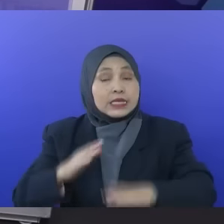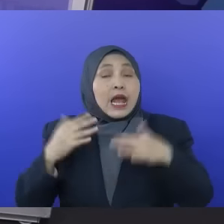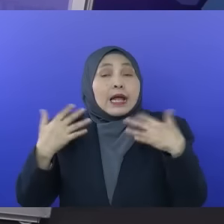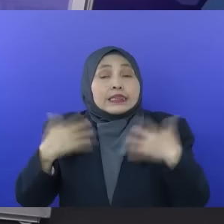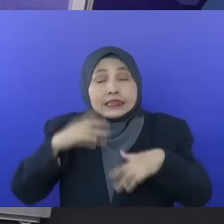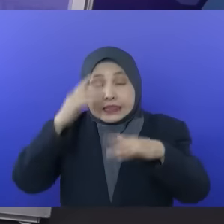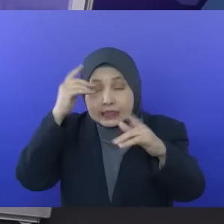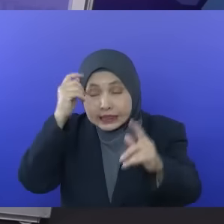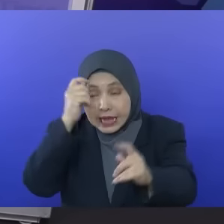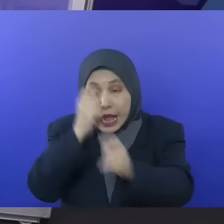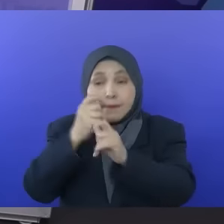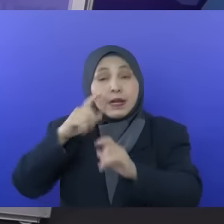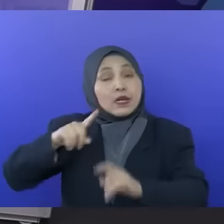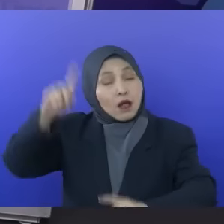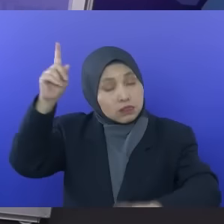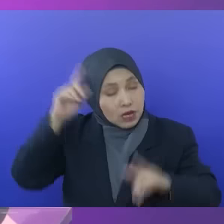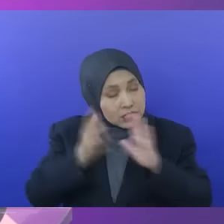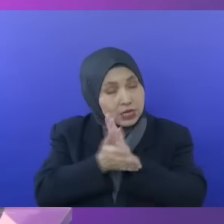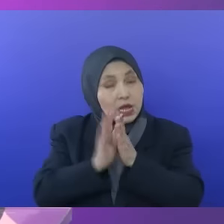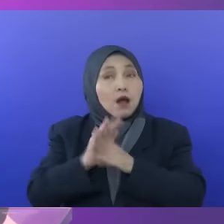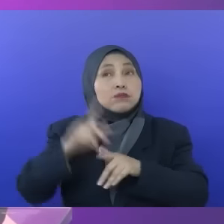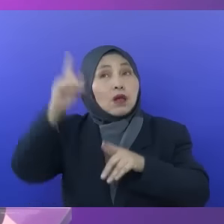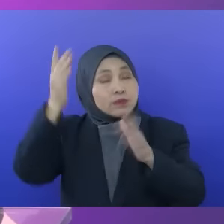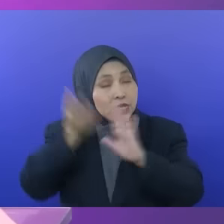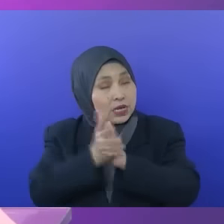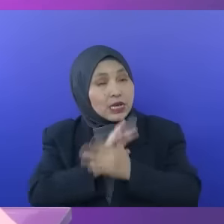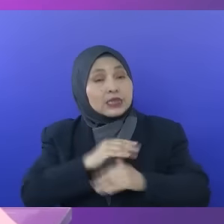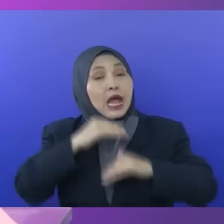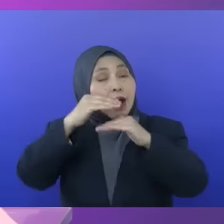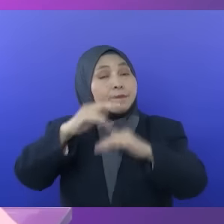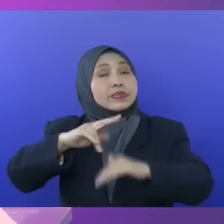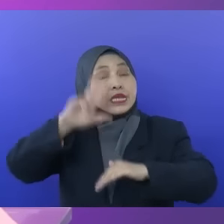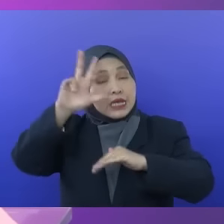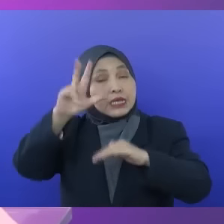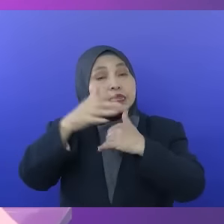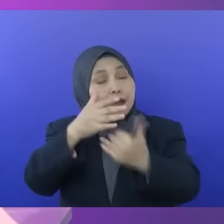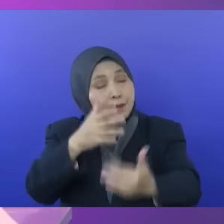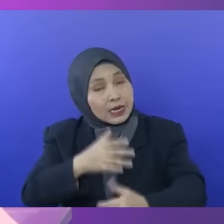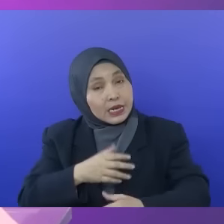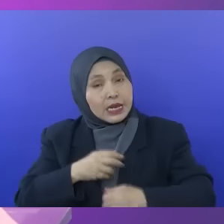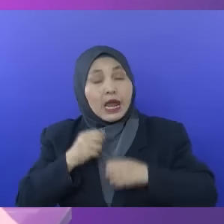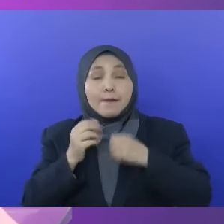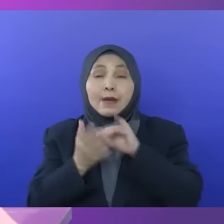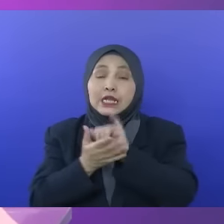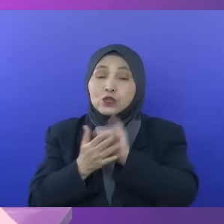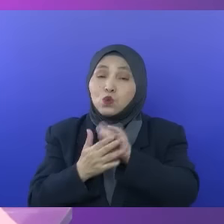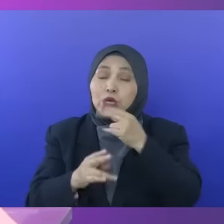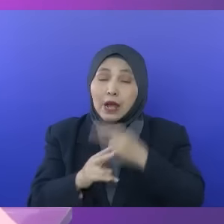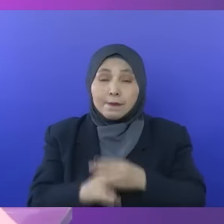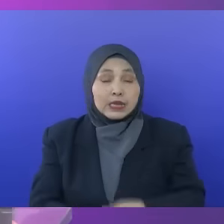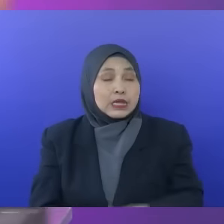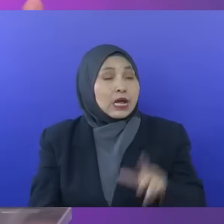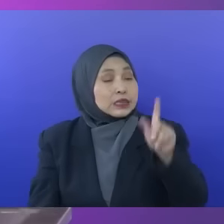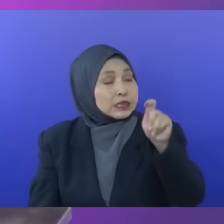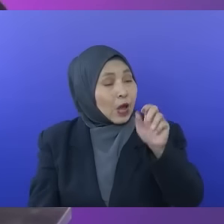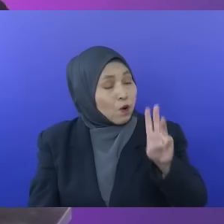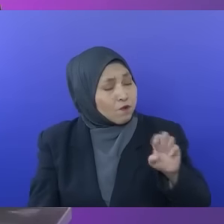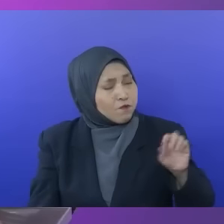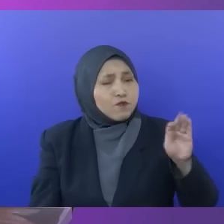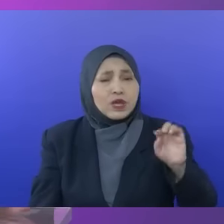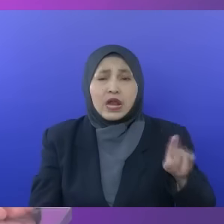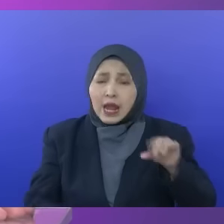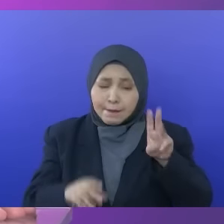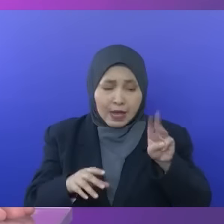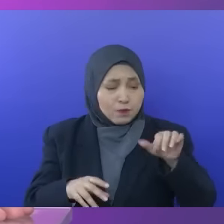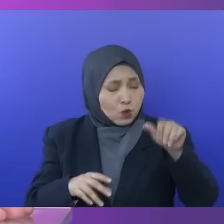kita ini orang bertakwa ya maka kita dapat Hidayah tahap 3 yaitu kita mendapat Ya itu namanya Taufik kita belajar dalam Quran